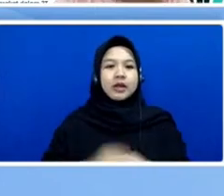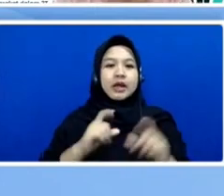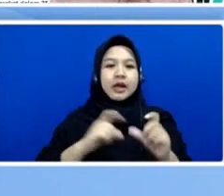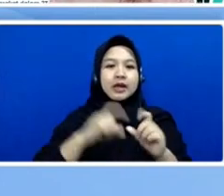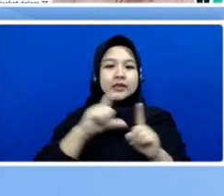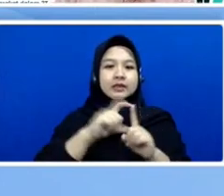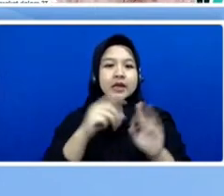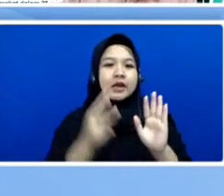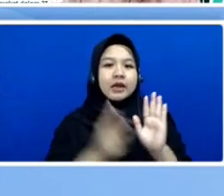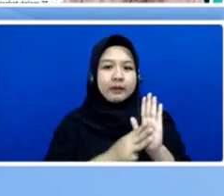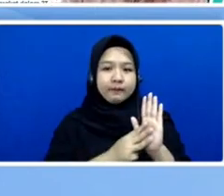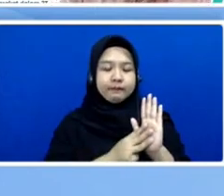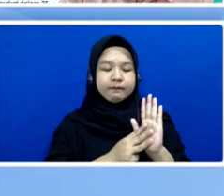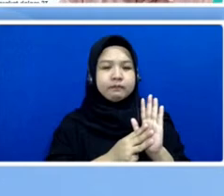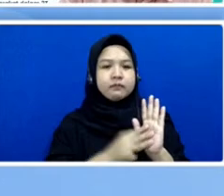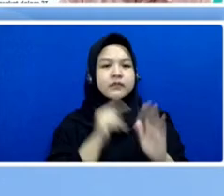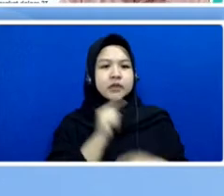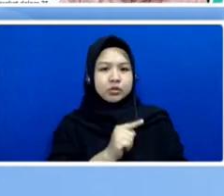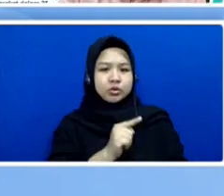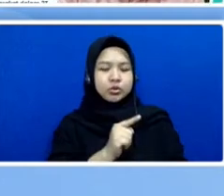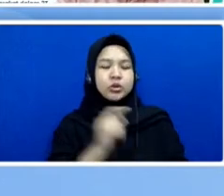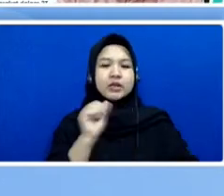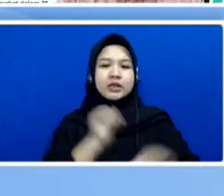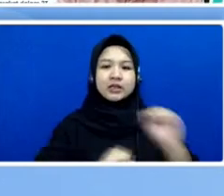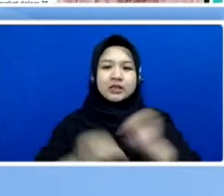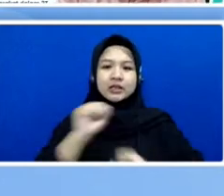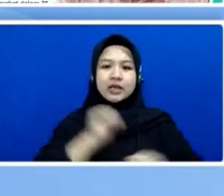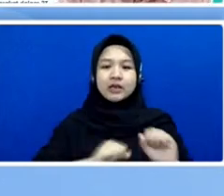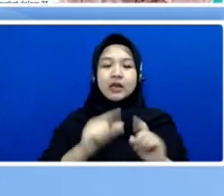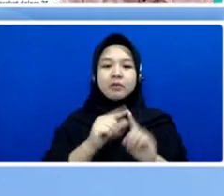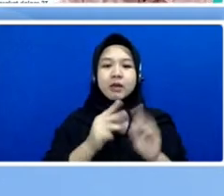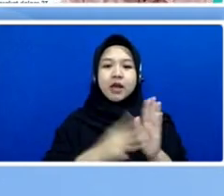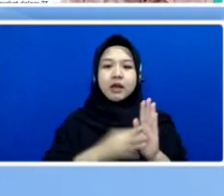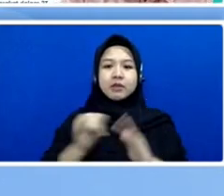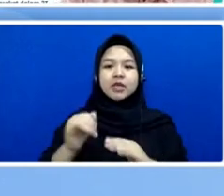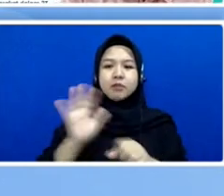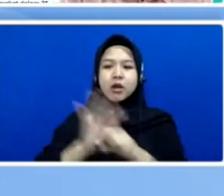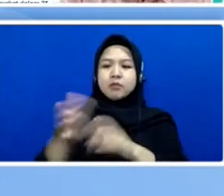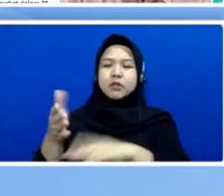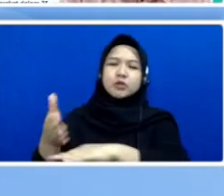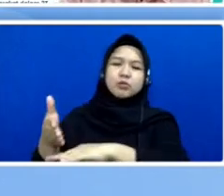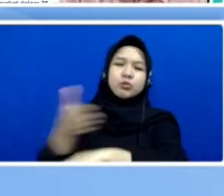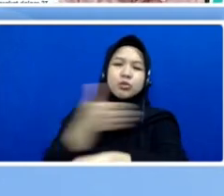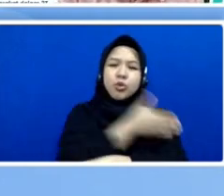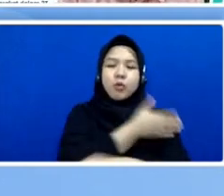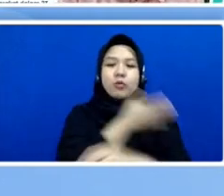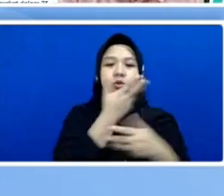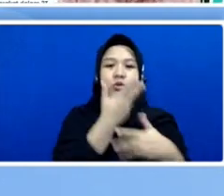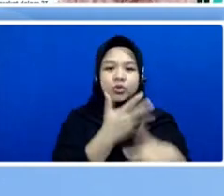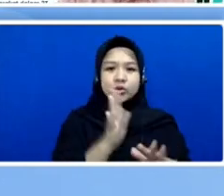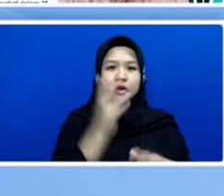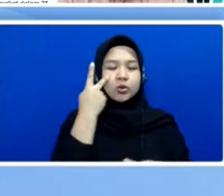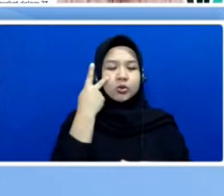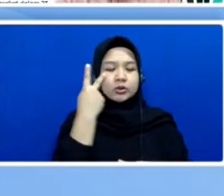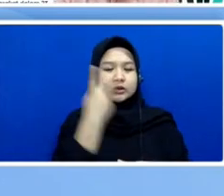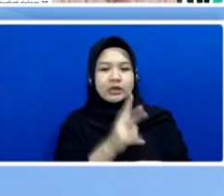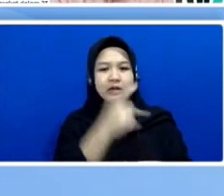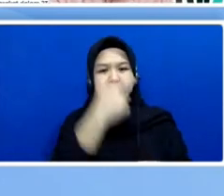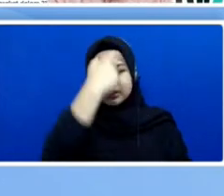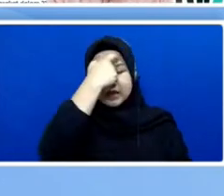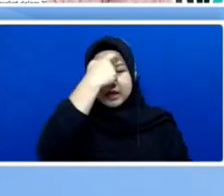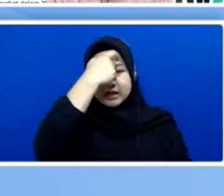ya. SBM ini adalah kegiatan yang dilakukan PMI jauh sebelum pandemi, sebetulnya disetting untuk deteksi